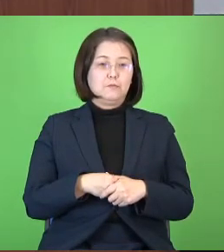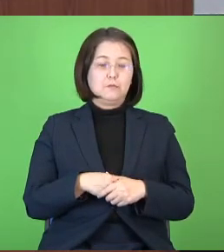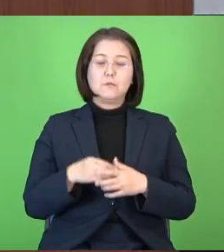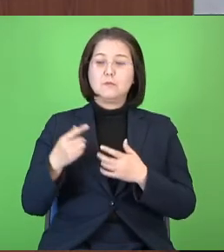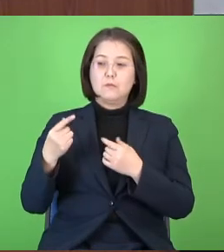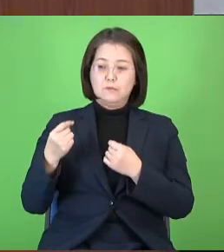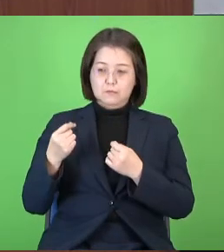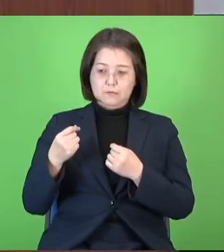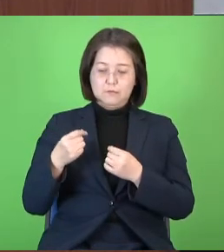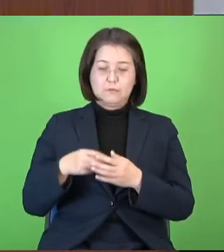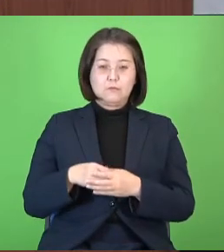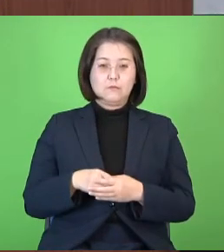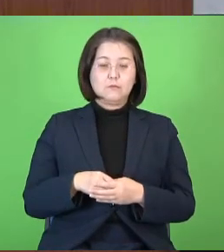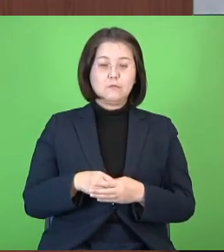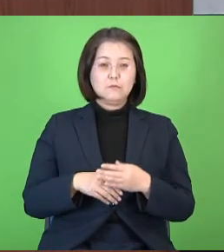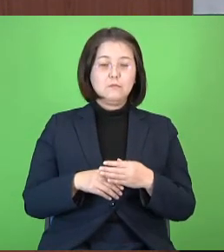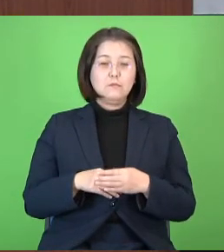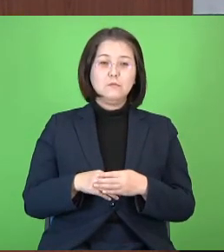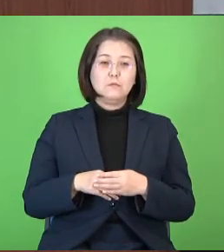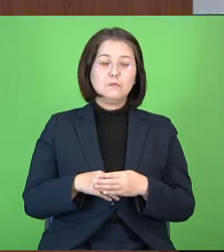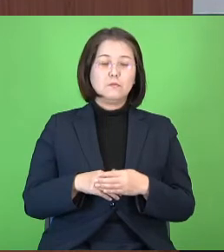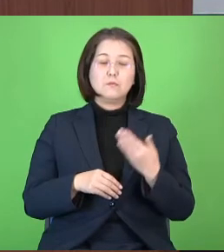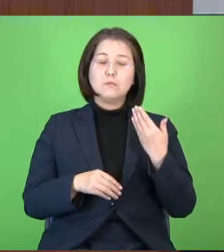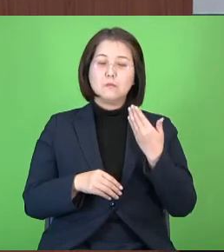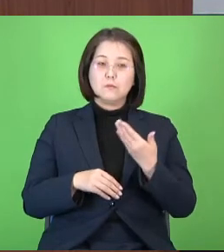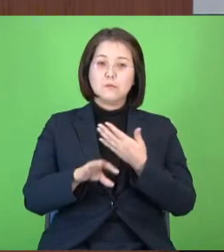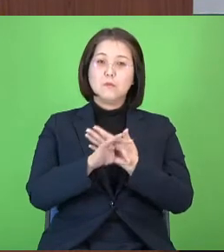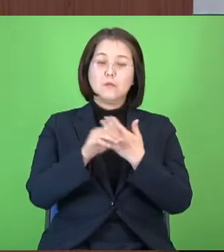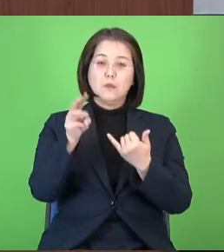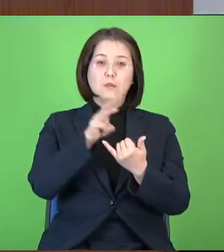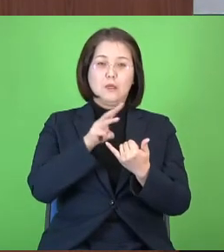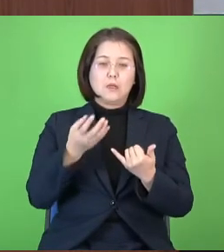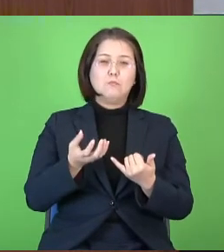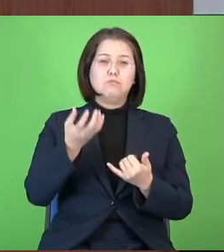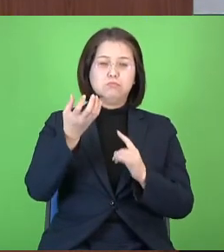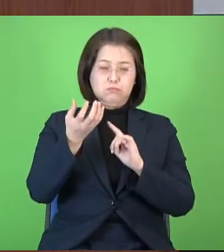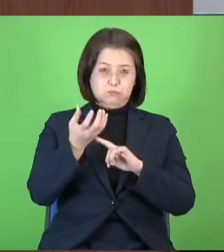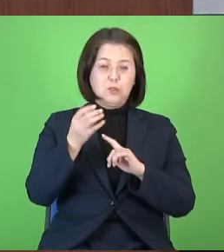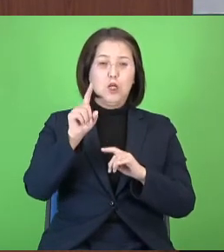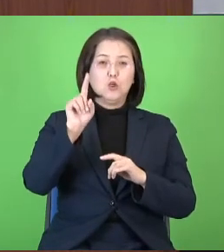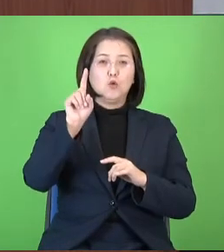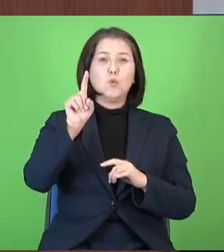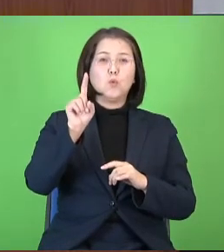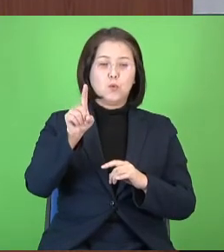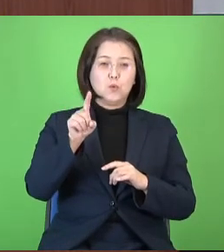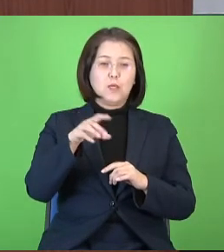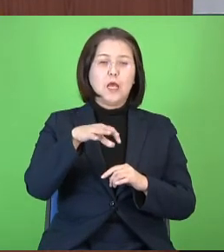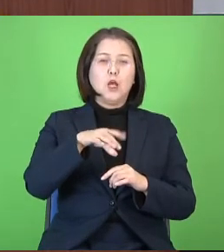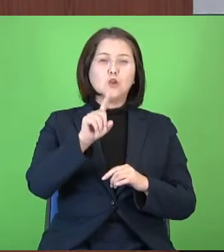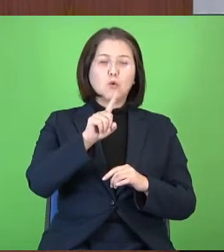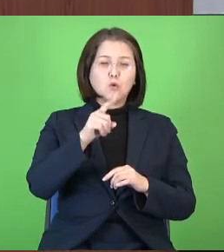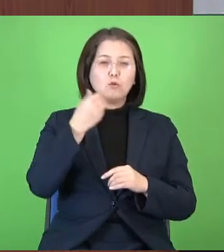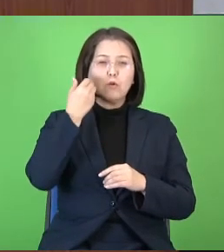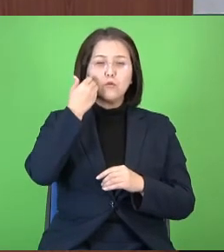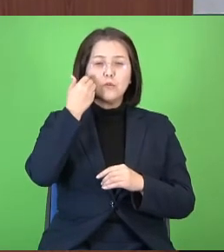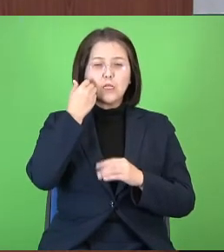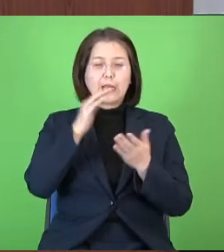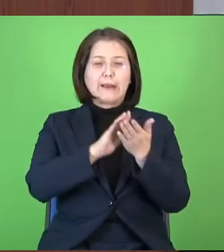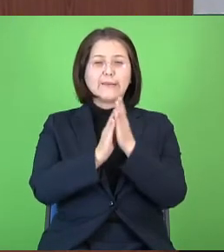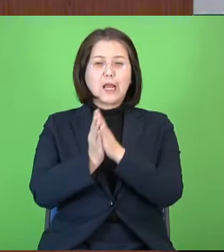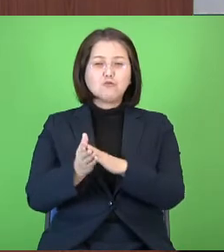家族の同意を条件に好評とありますのでこれ不同意だと氏名等は公表しないということでしょうか